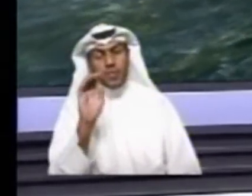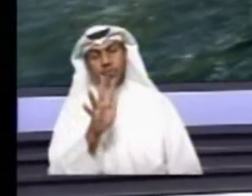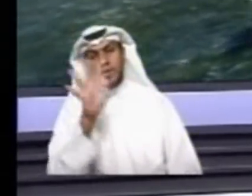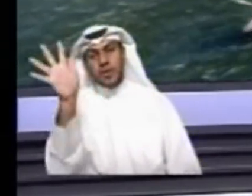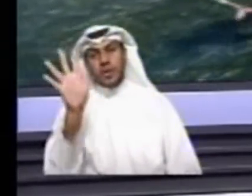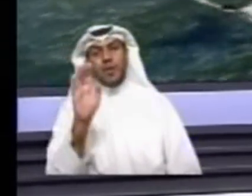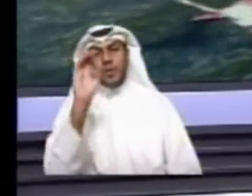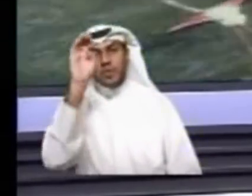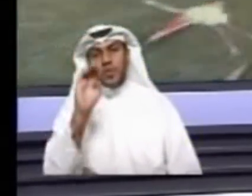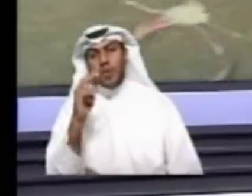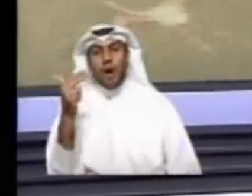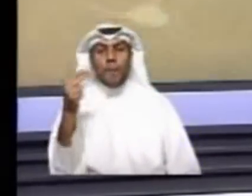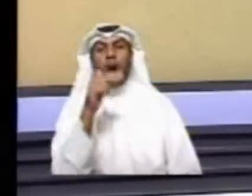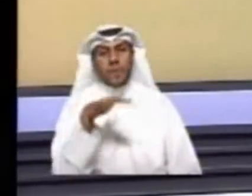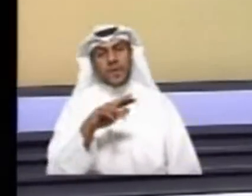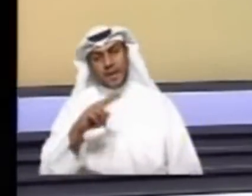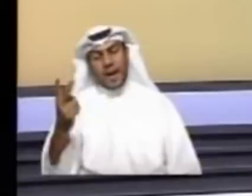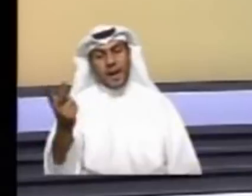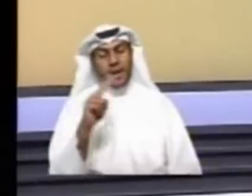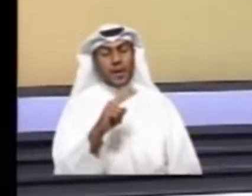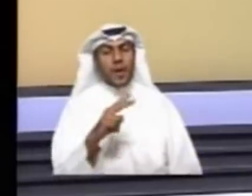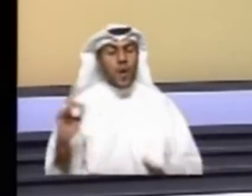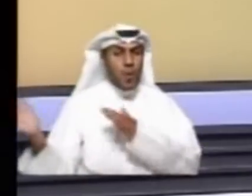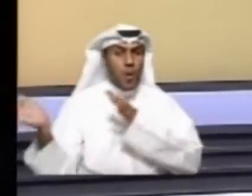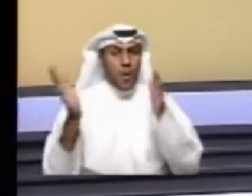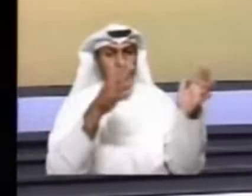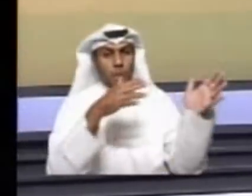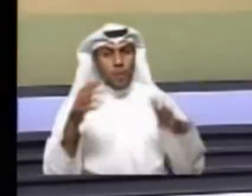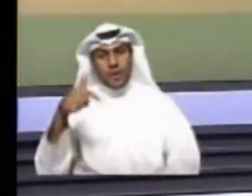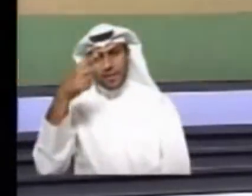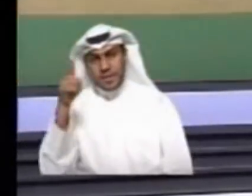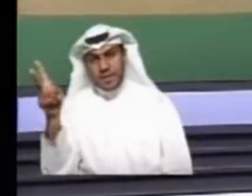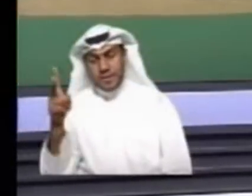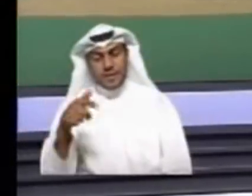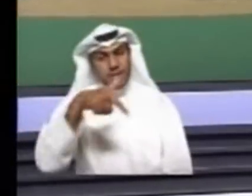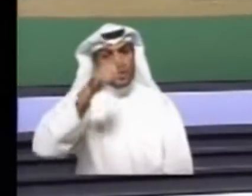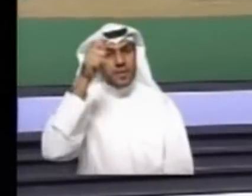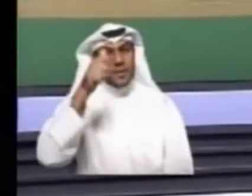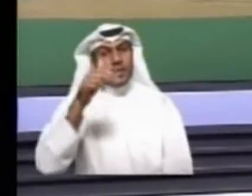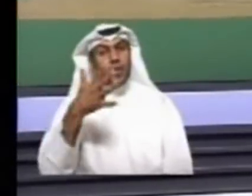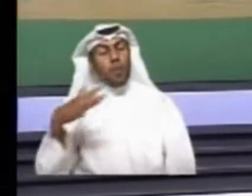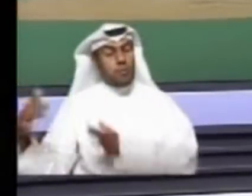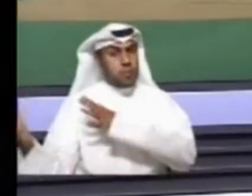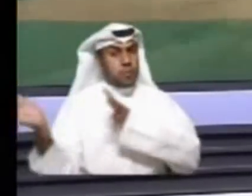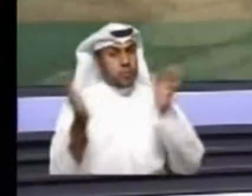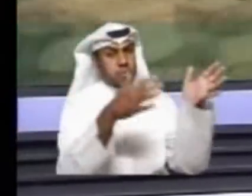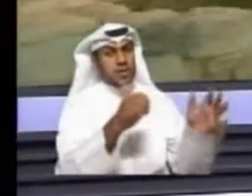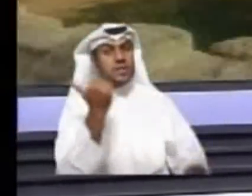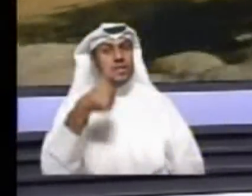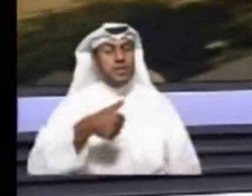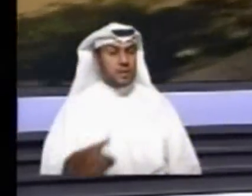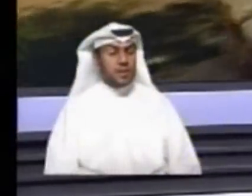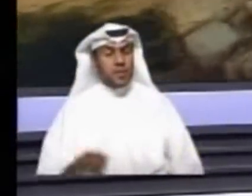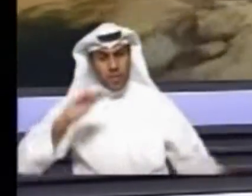احيانا ايضا راح يكون نشط ومتوقع تص سرعه هبات الهواء في ما بين 20 الى 60 م في الساعه اجواء قد تكون